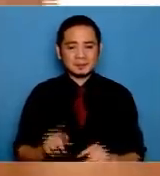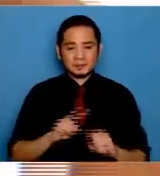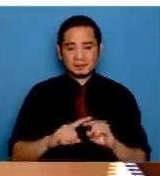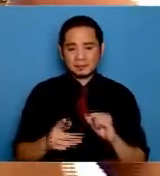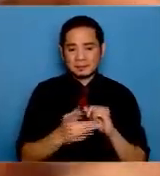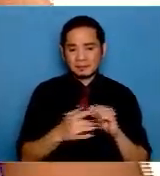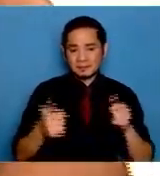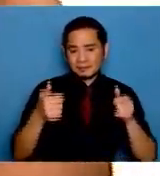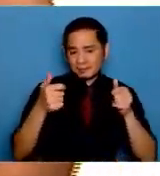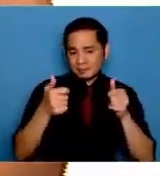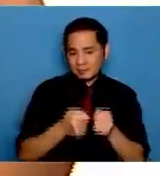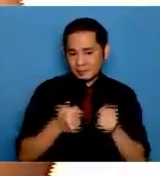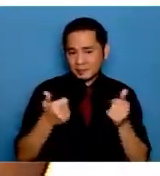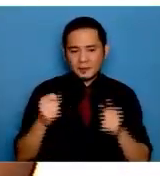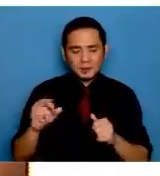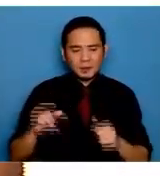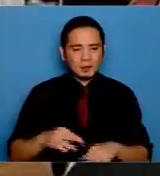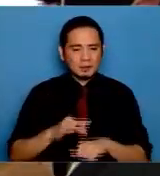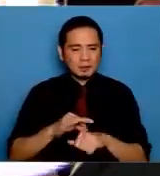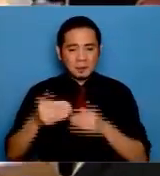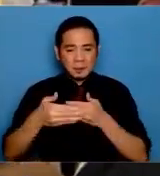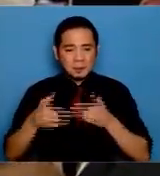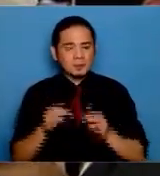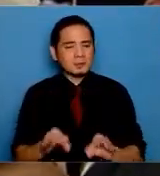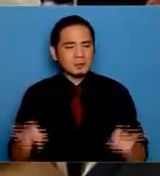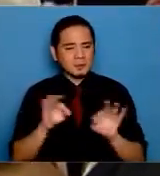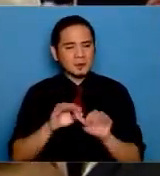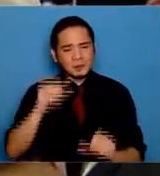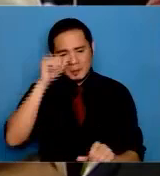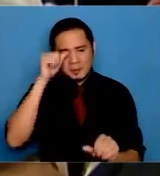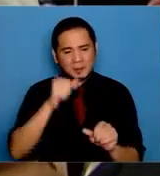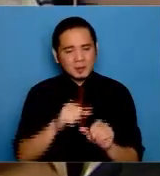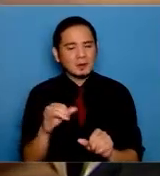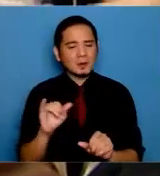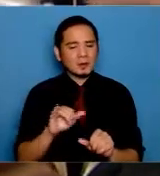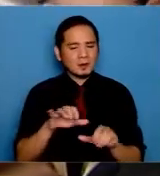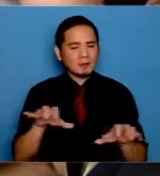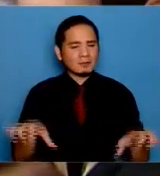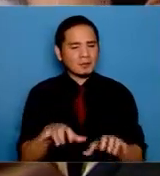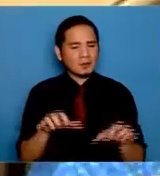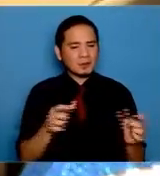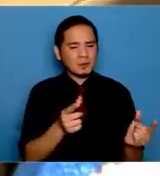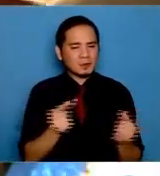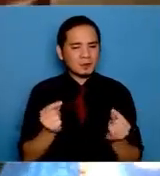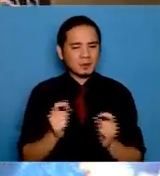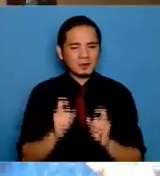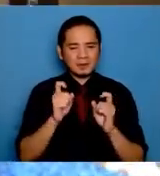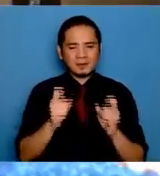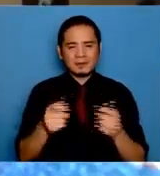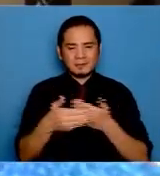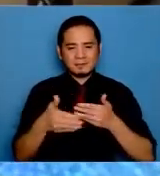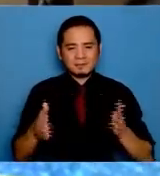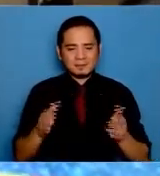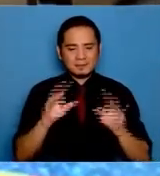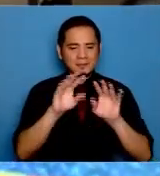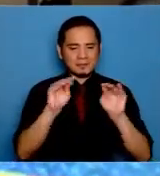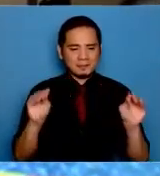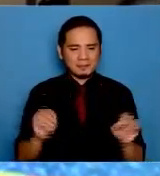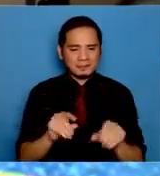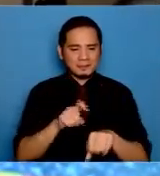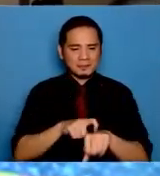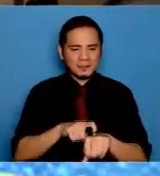ang mahalaga, may nakaaalala at may nag-e-effort na bigyan ka ng regalo ngayong Pasko. Kaya huwag